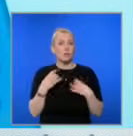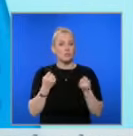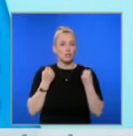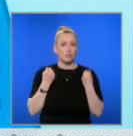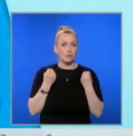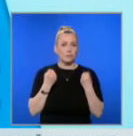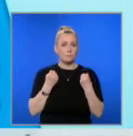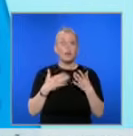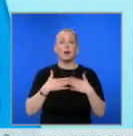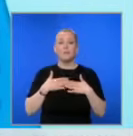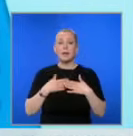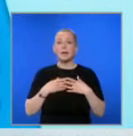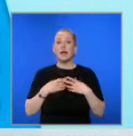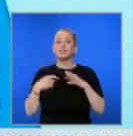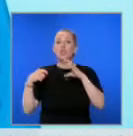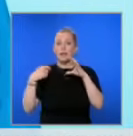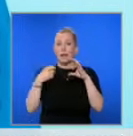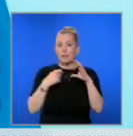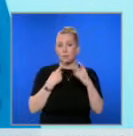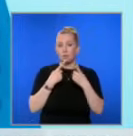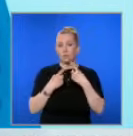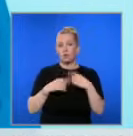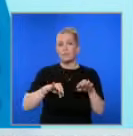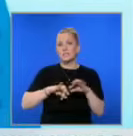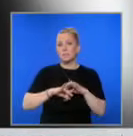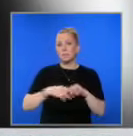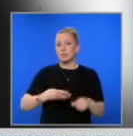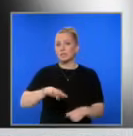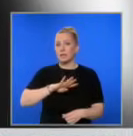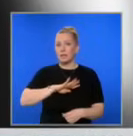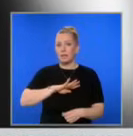Пред камерата на Посветия нас говори съпругът на загиналата жена.